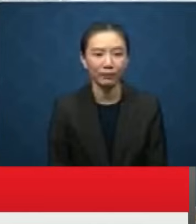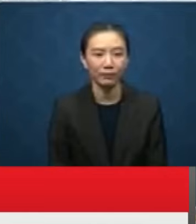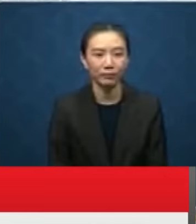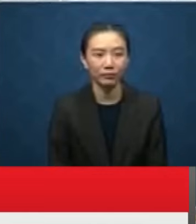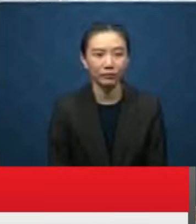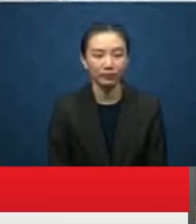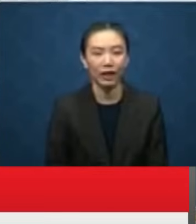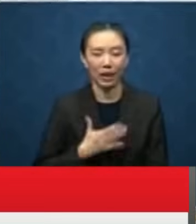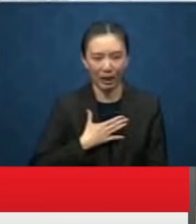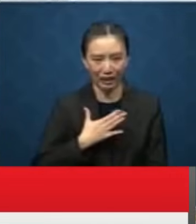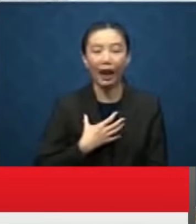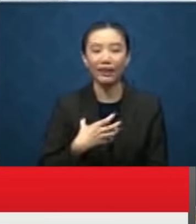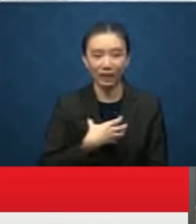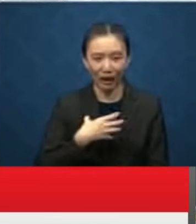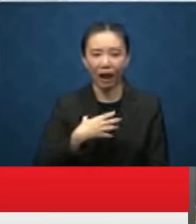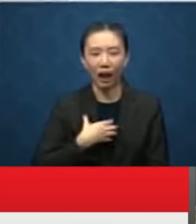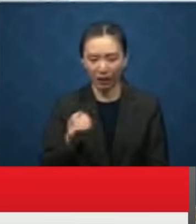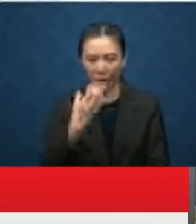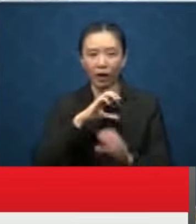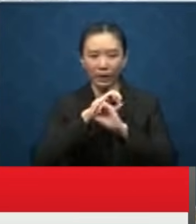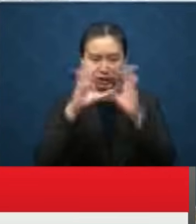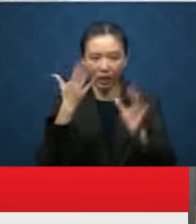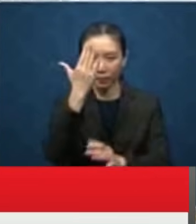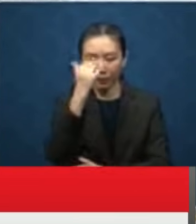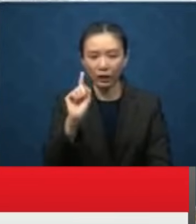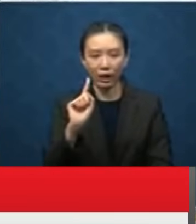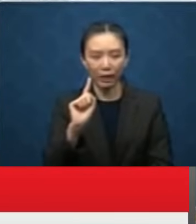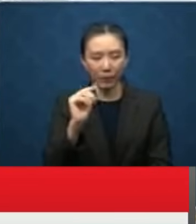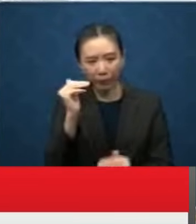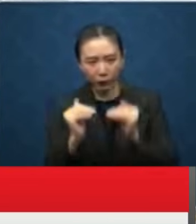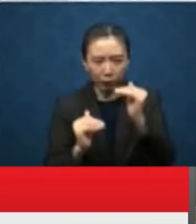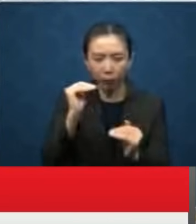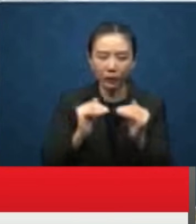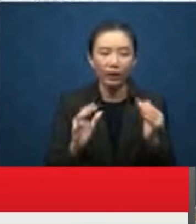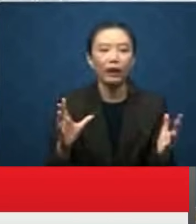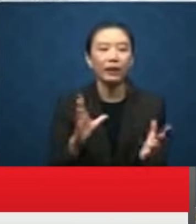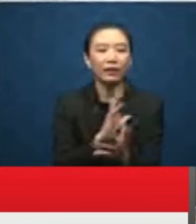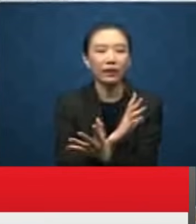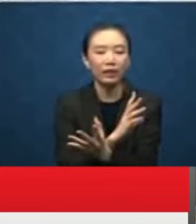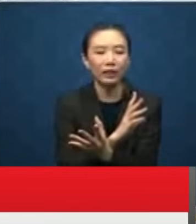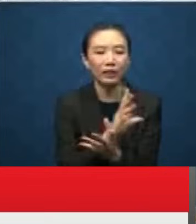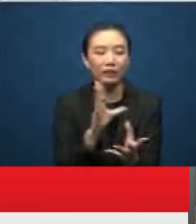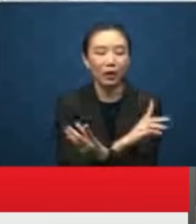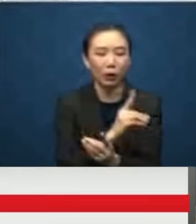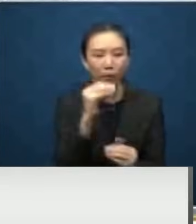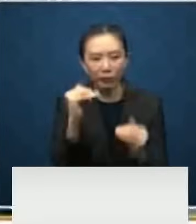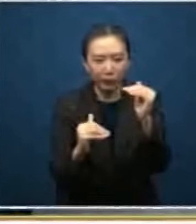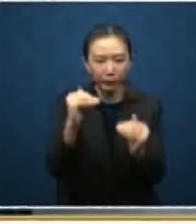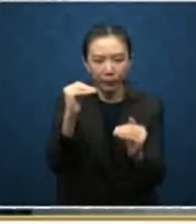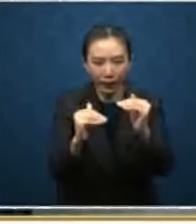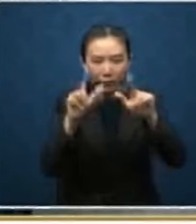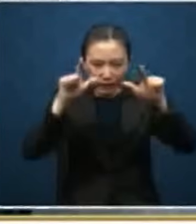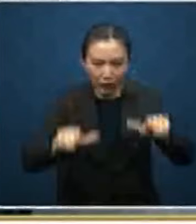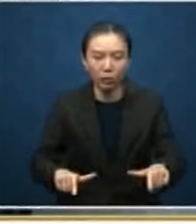ไปผมขอความชัดเจนตรงนี้เพราะมันจะลดความเหลื่อมล้ำในสังคมได้จริงๆครับท่านรัฐมนตรีขอ